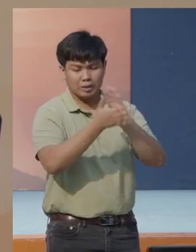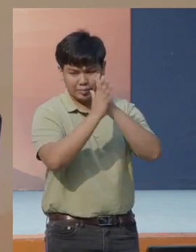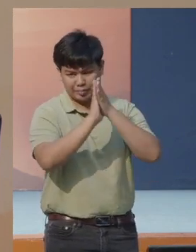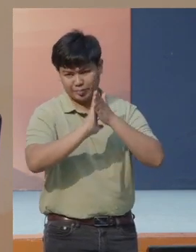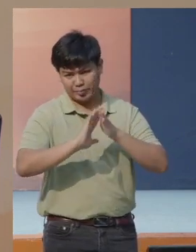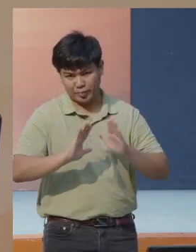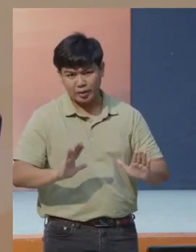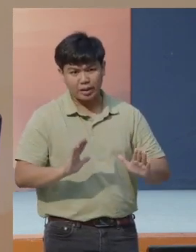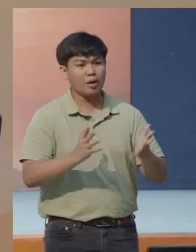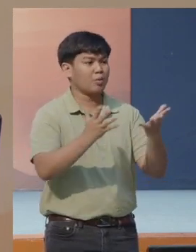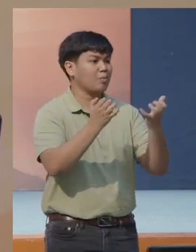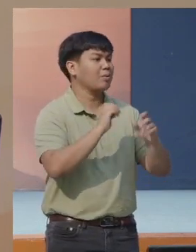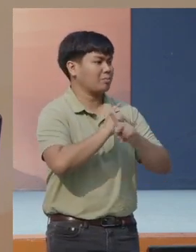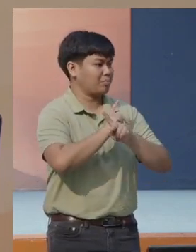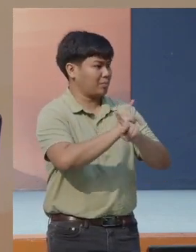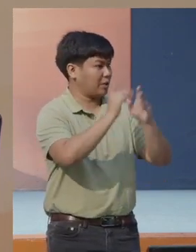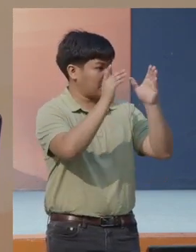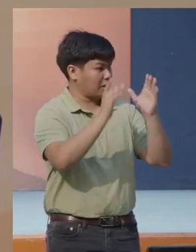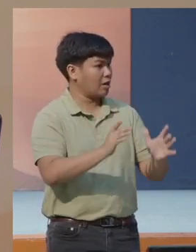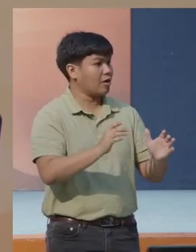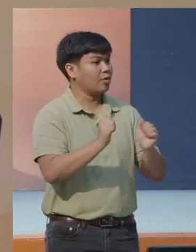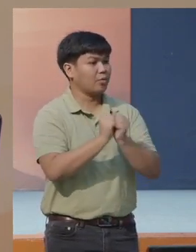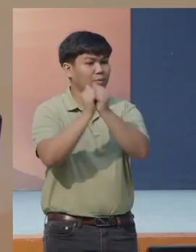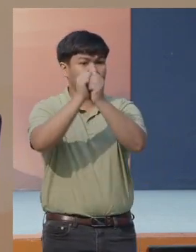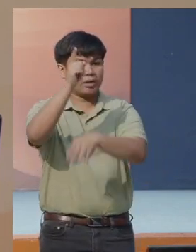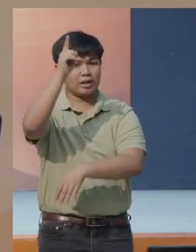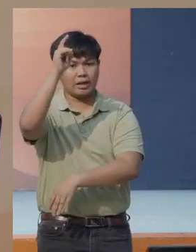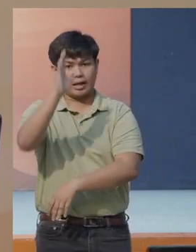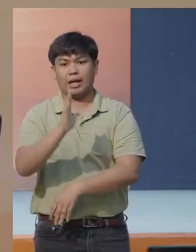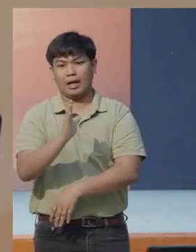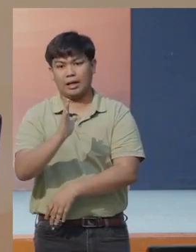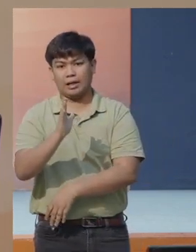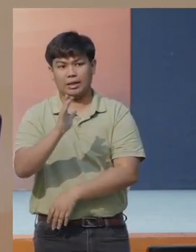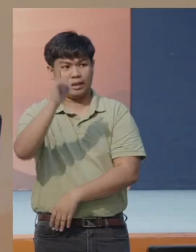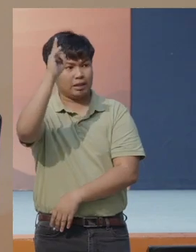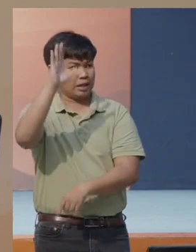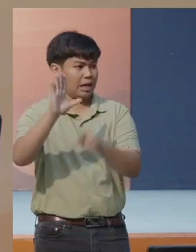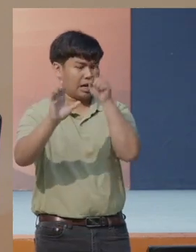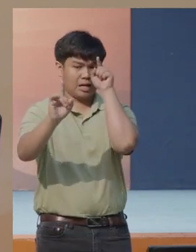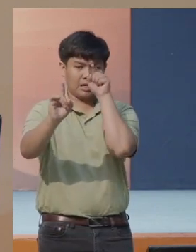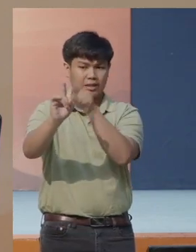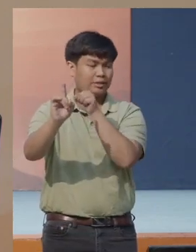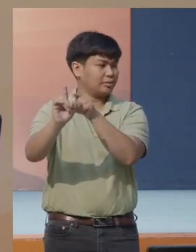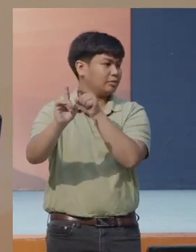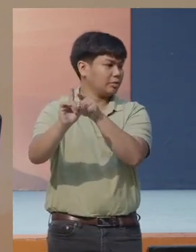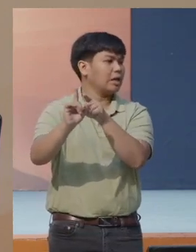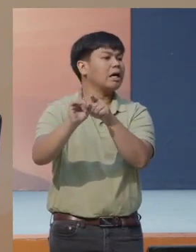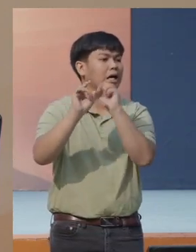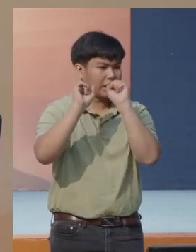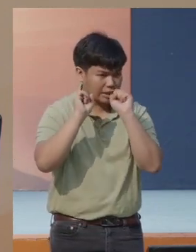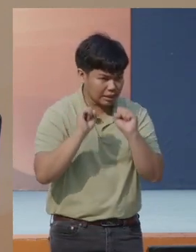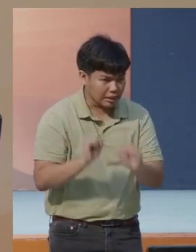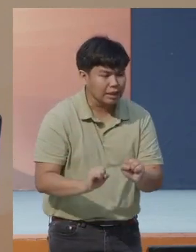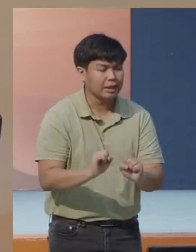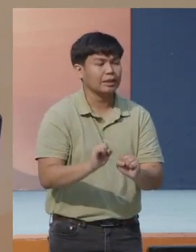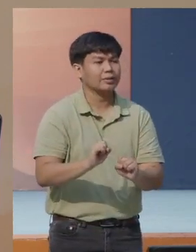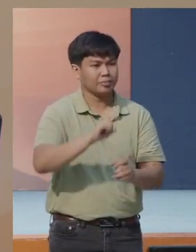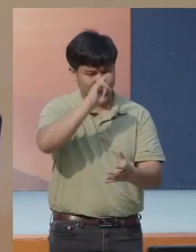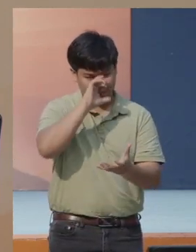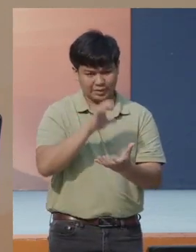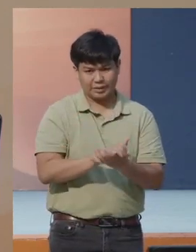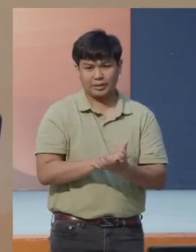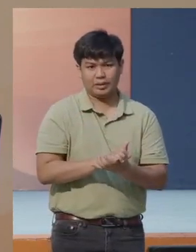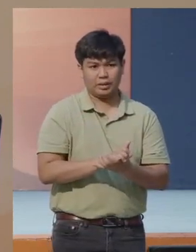ng refuge kay Lord? Na Diyos, ang Diyos po natin mismo ang maging kanlungan natin. Kasi